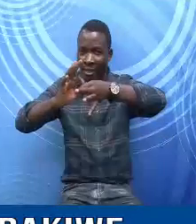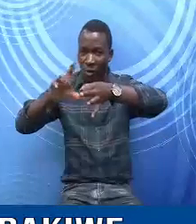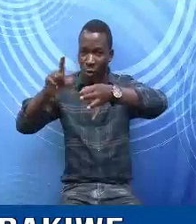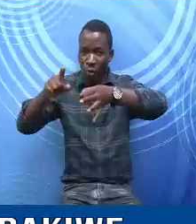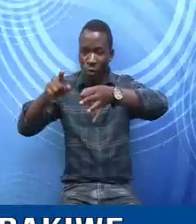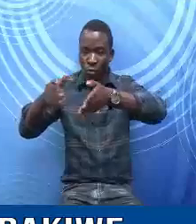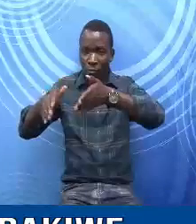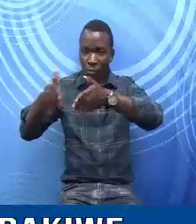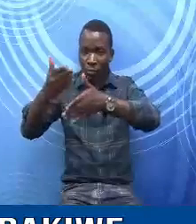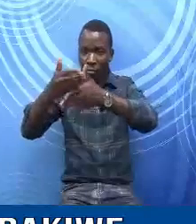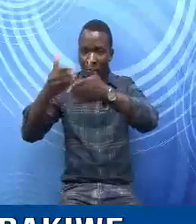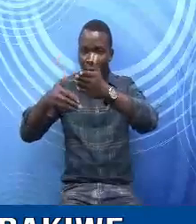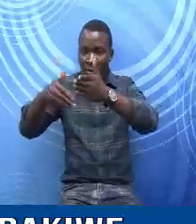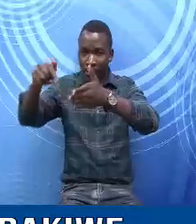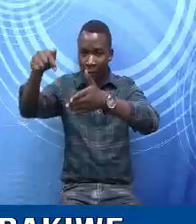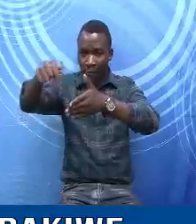kubakwa